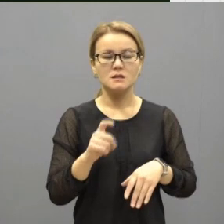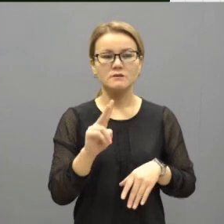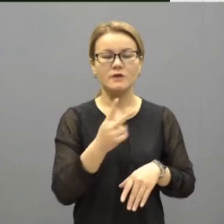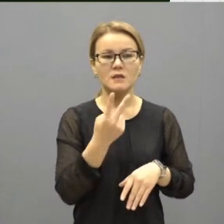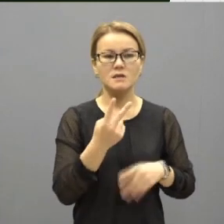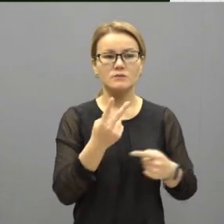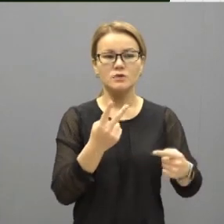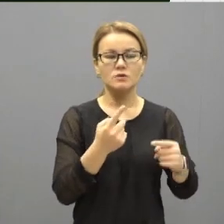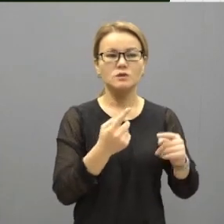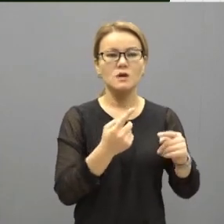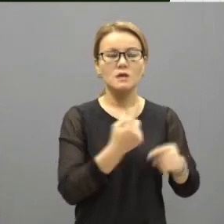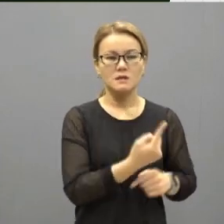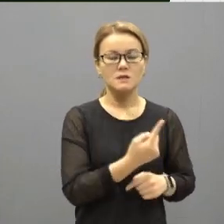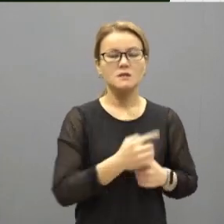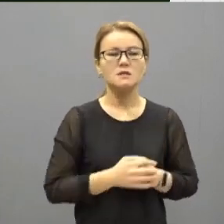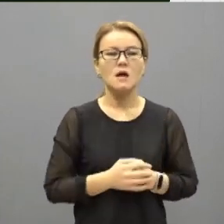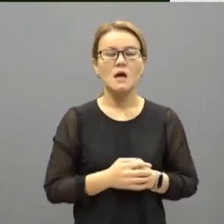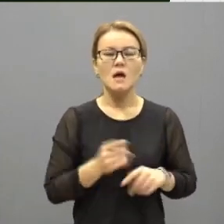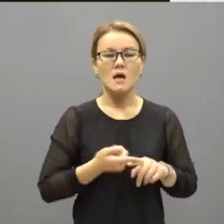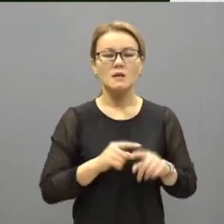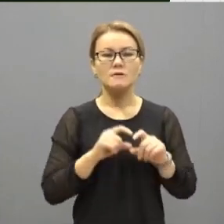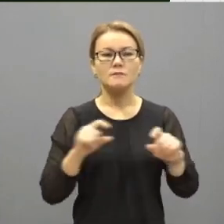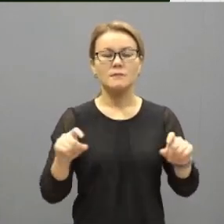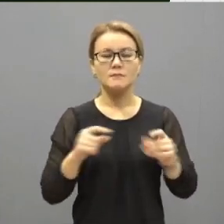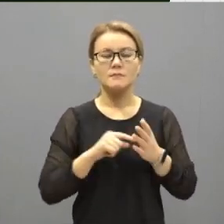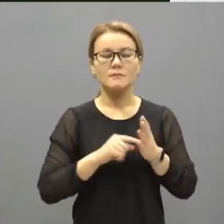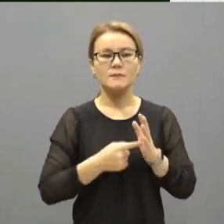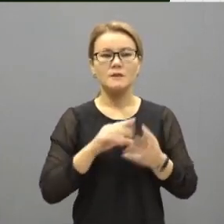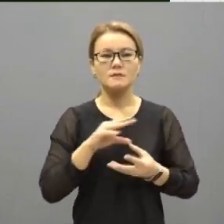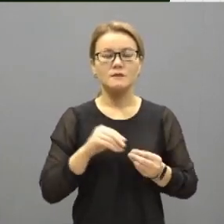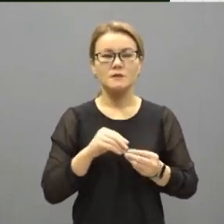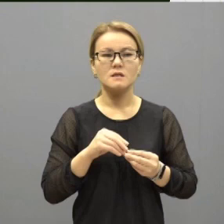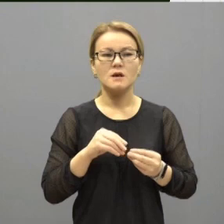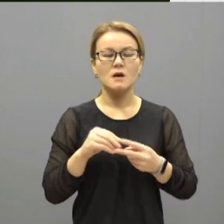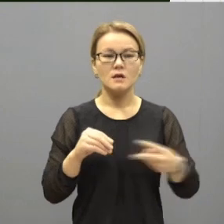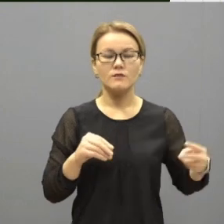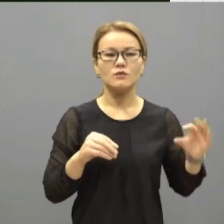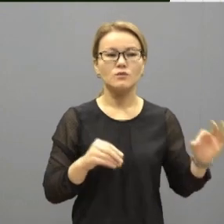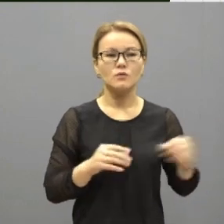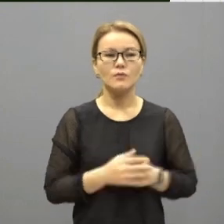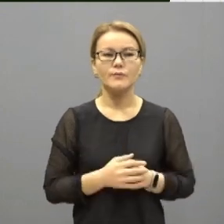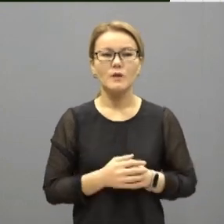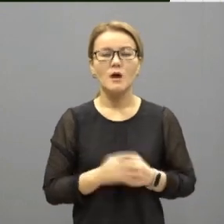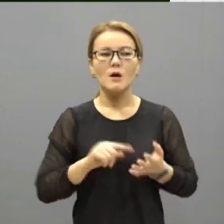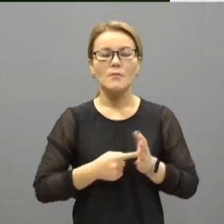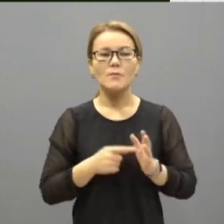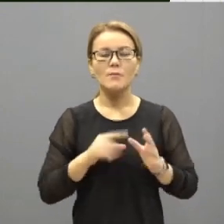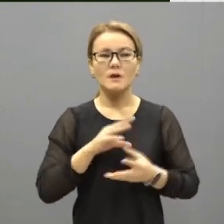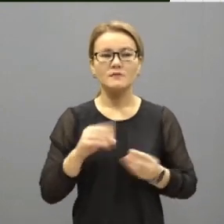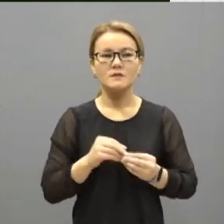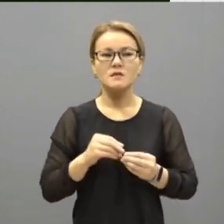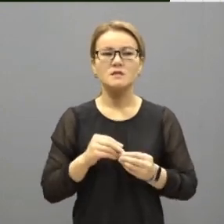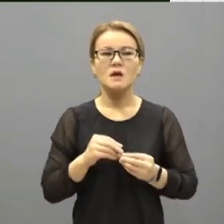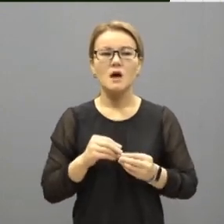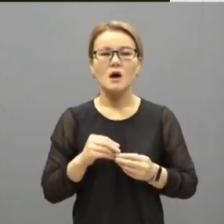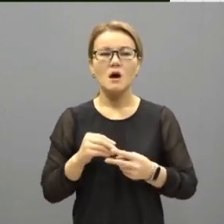квадрате минус единица. Данное произведение опять равно нулю. Произведение двух множителей равно